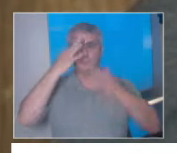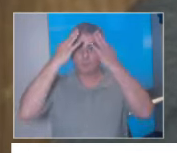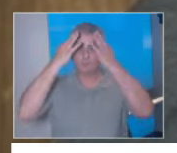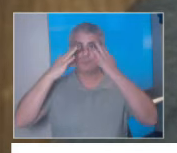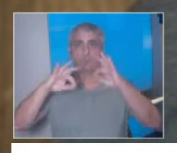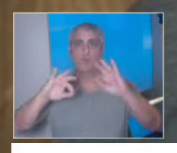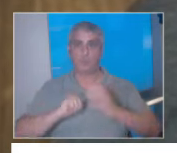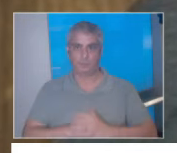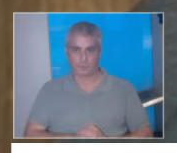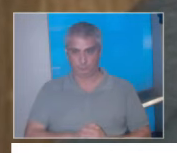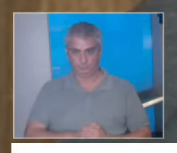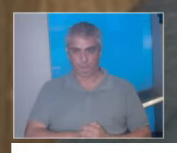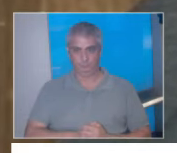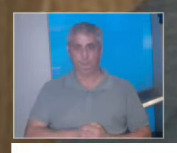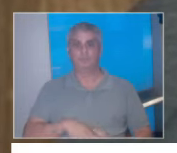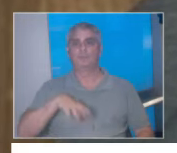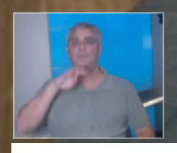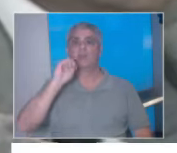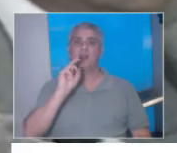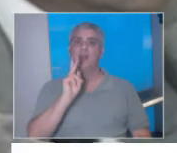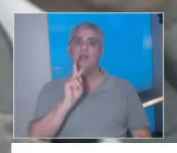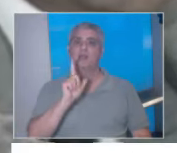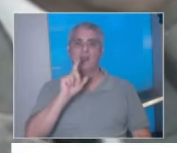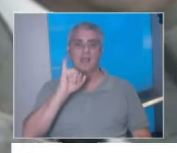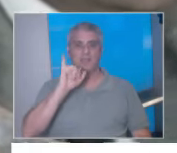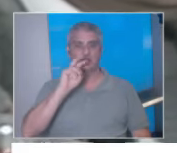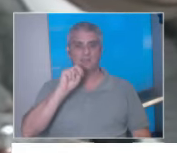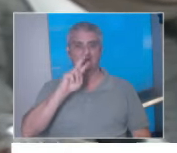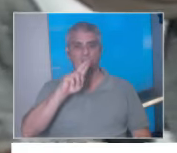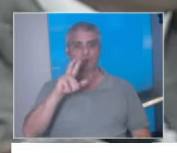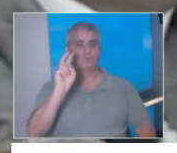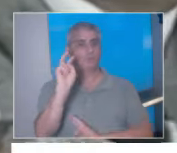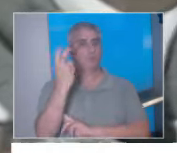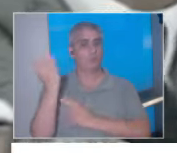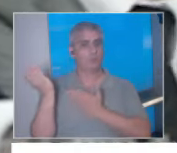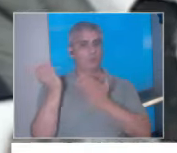מכובד, מיכאל קליינר, הוזמן